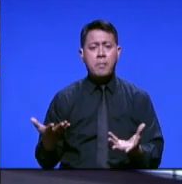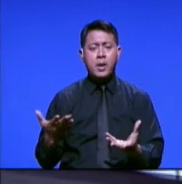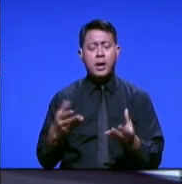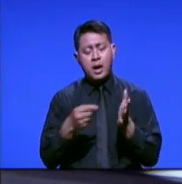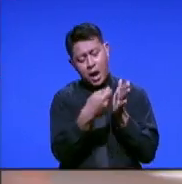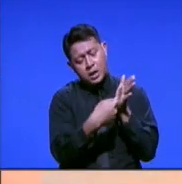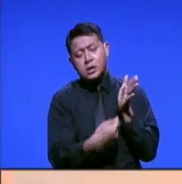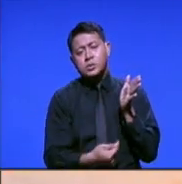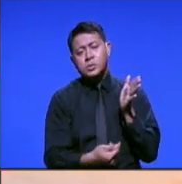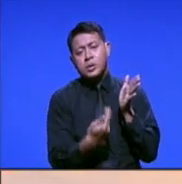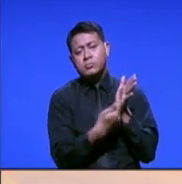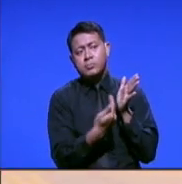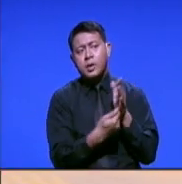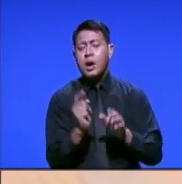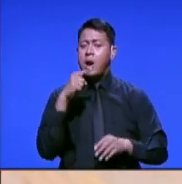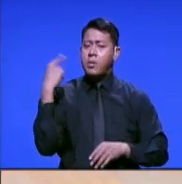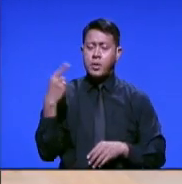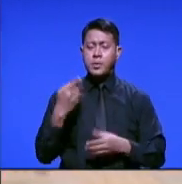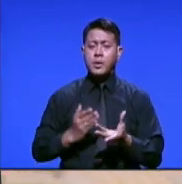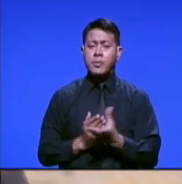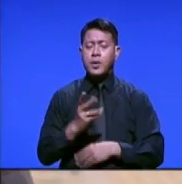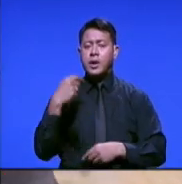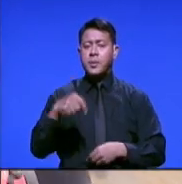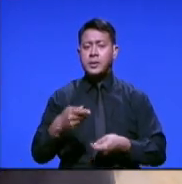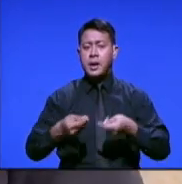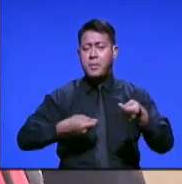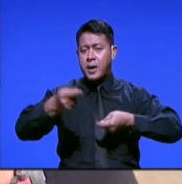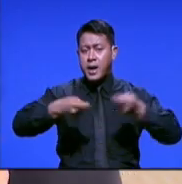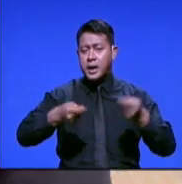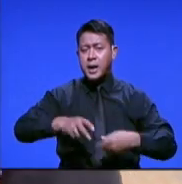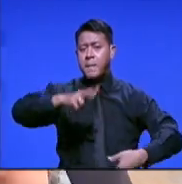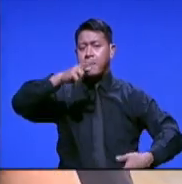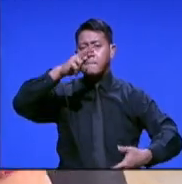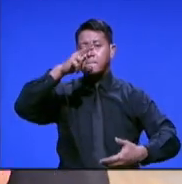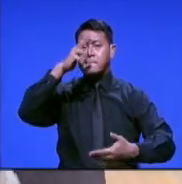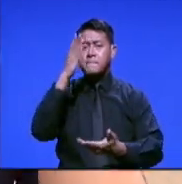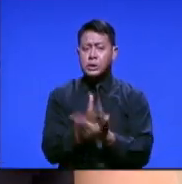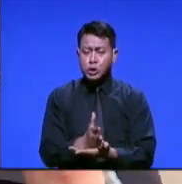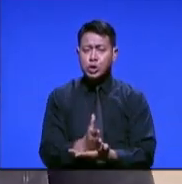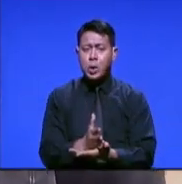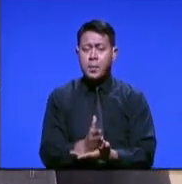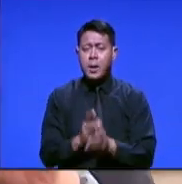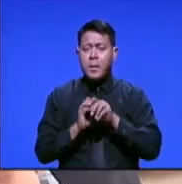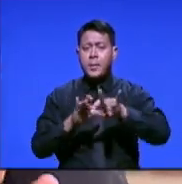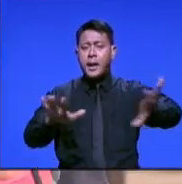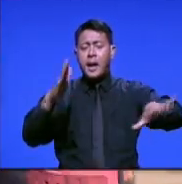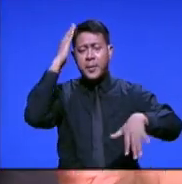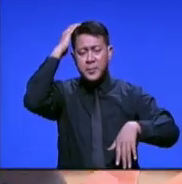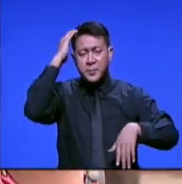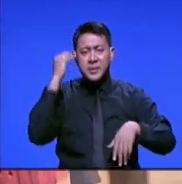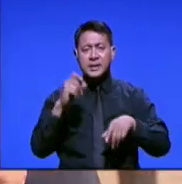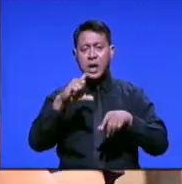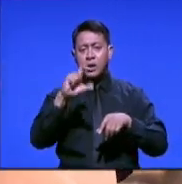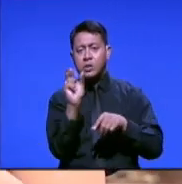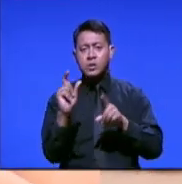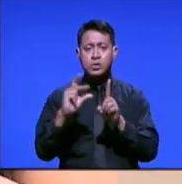liputannya. Pemerintah melalui Kementerian Perdagangan akan menghentikan atau menstop peredaran minyak curah di